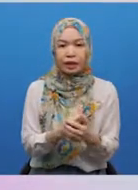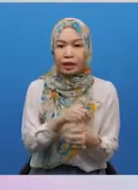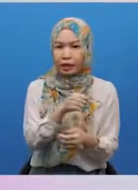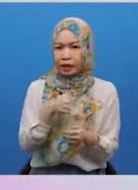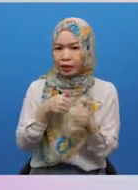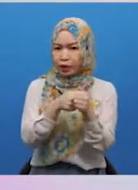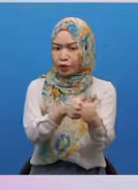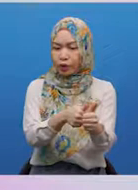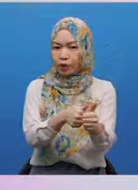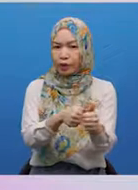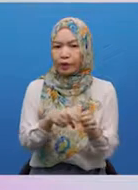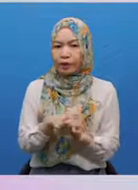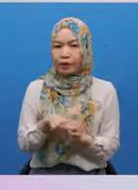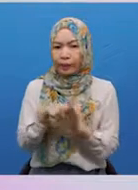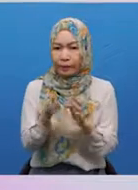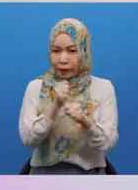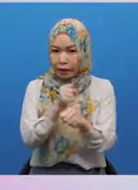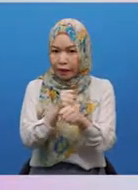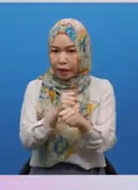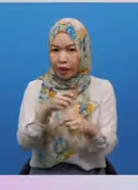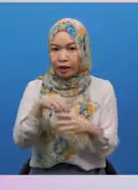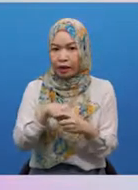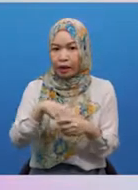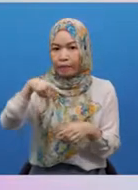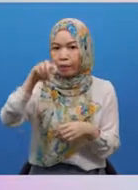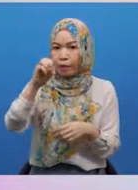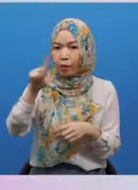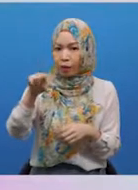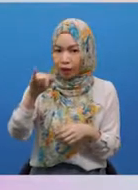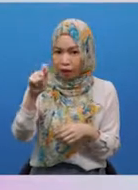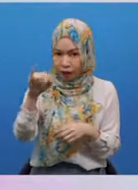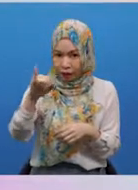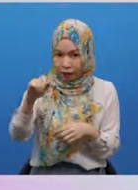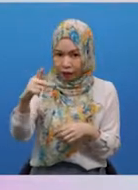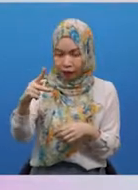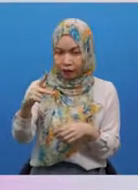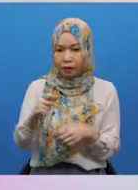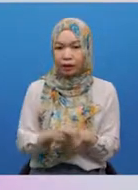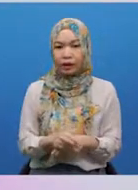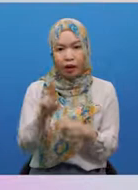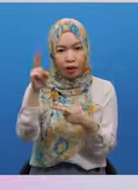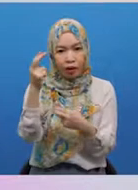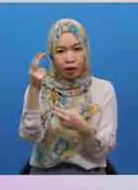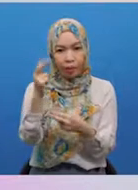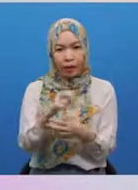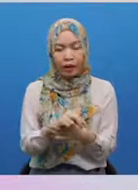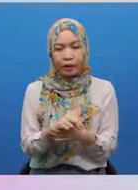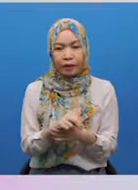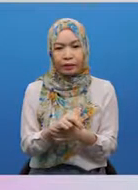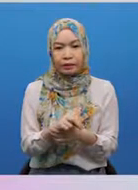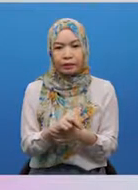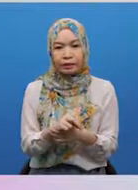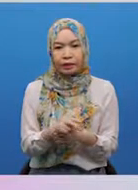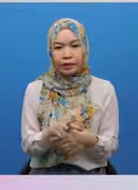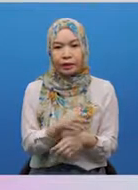berdasarkan penglibatan dalam politik, panggilan hormat jawatan bagi penjawat awam,